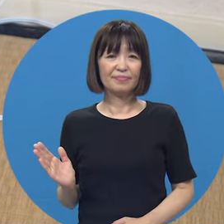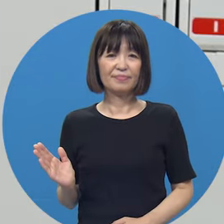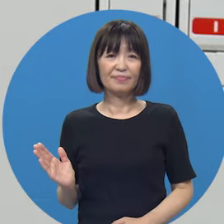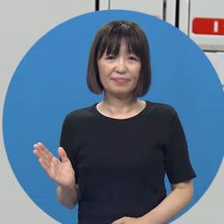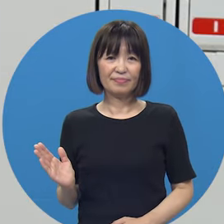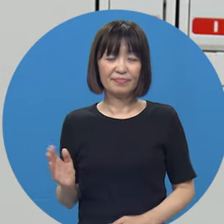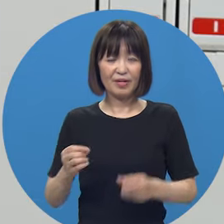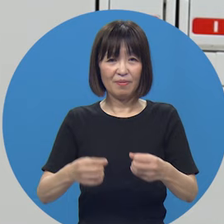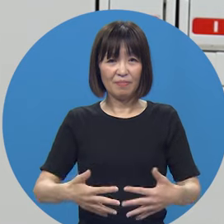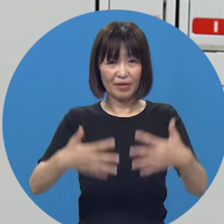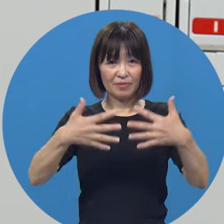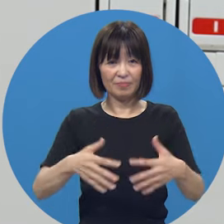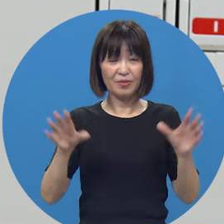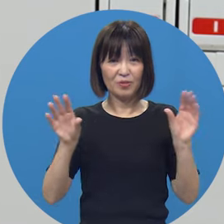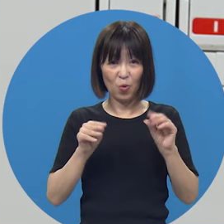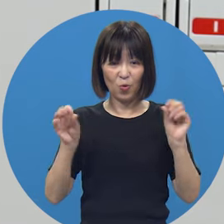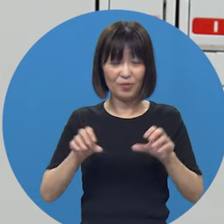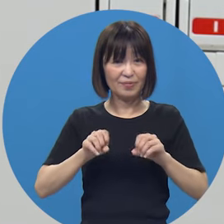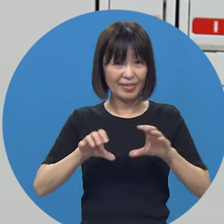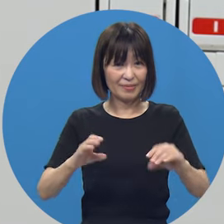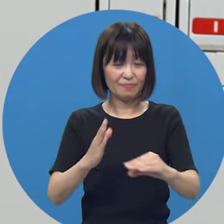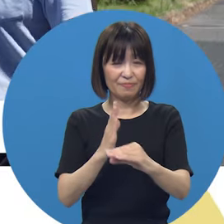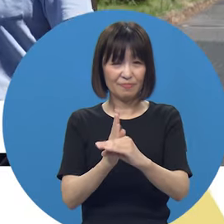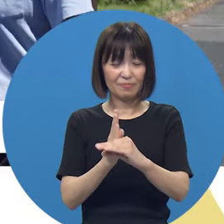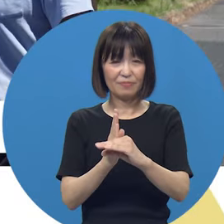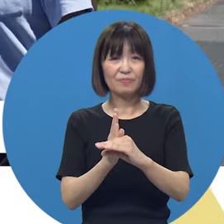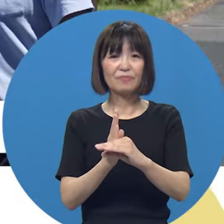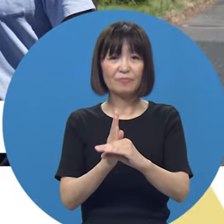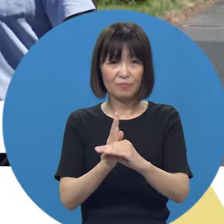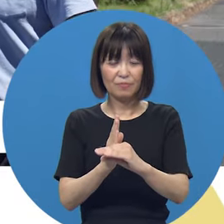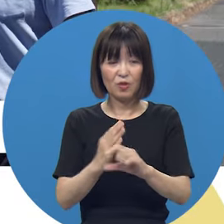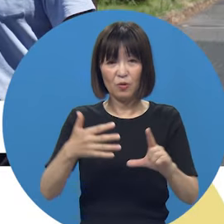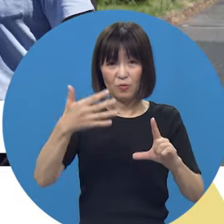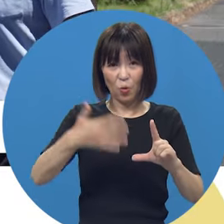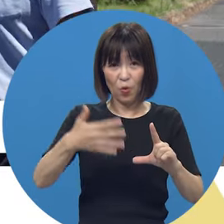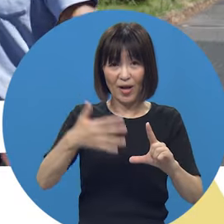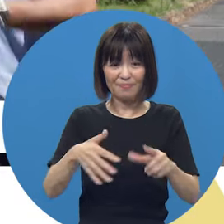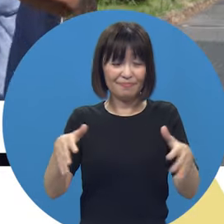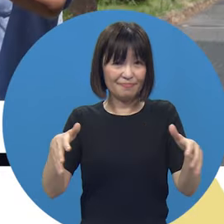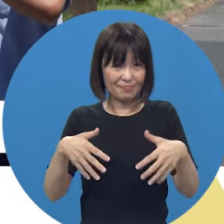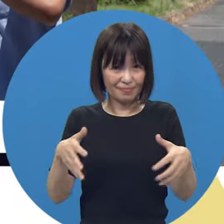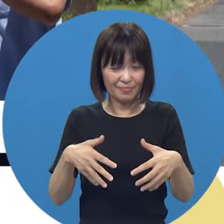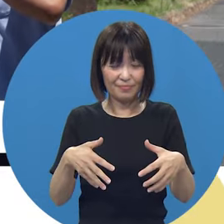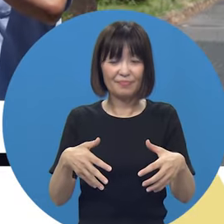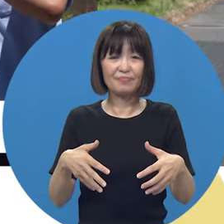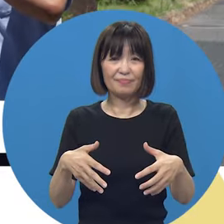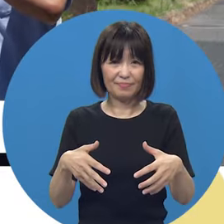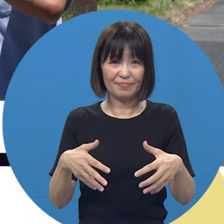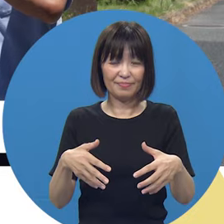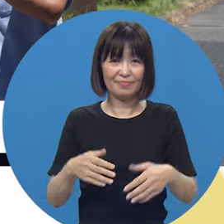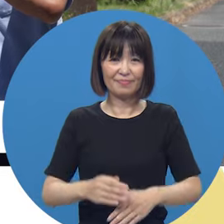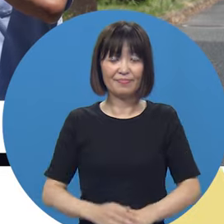SNS でも番組情報を発信中。気になるポーズ動画も募集しています。